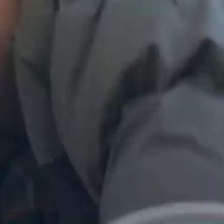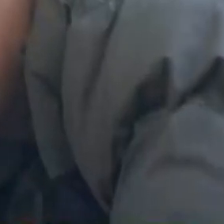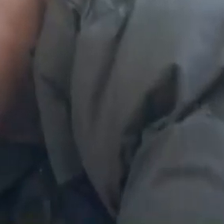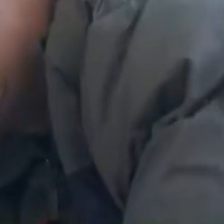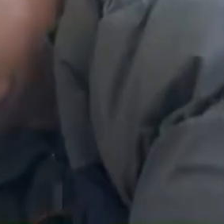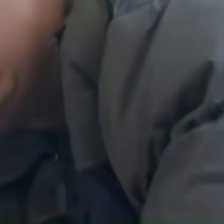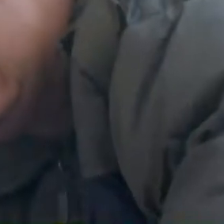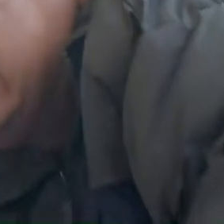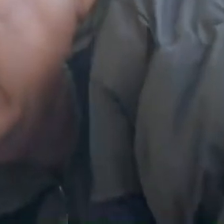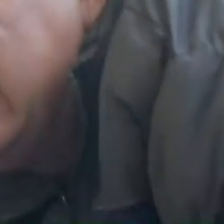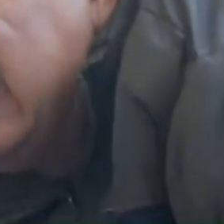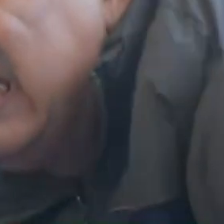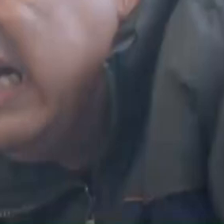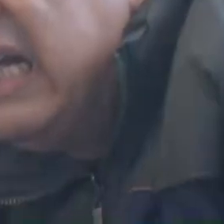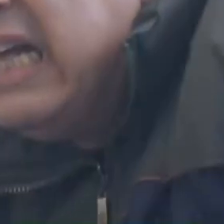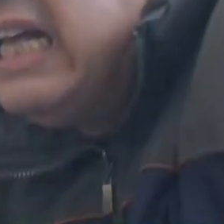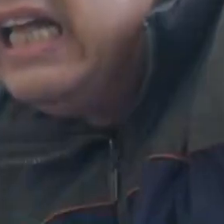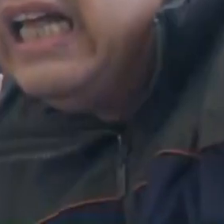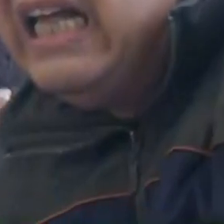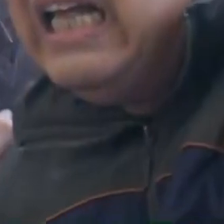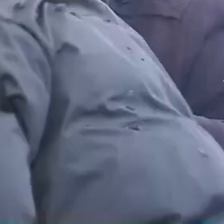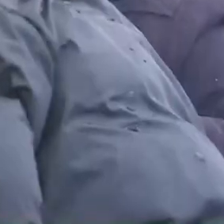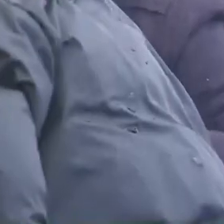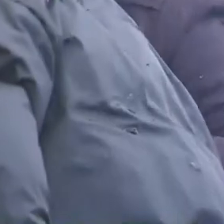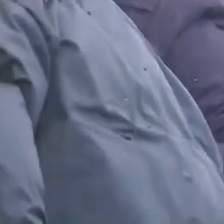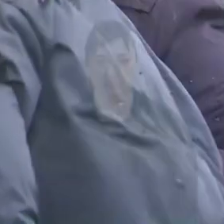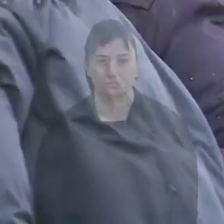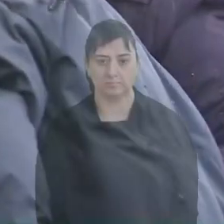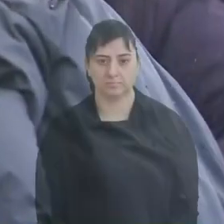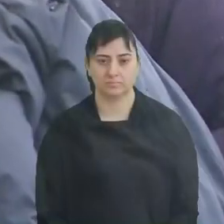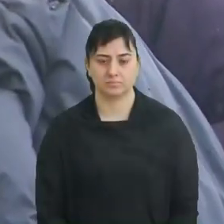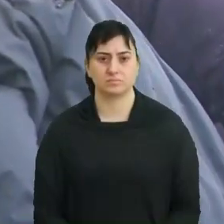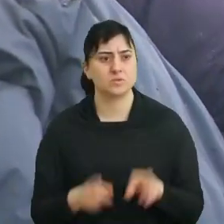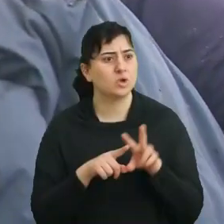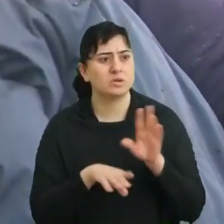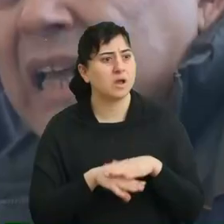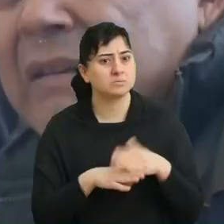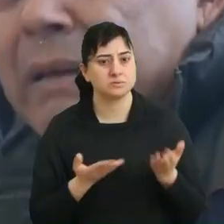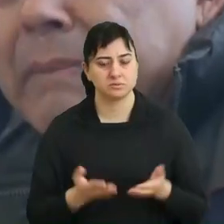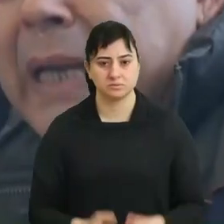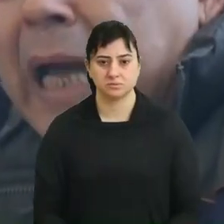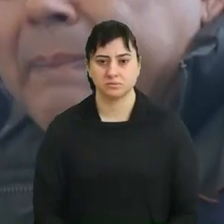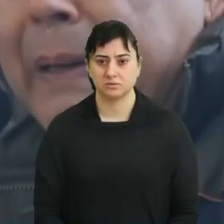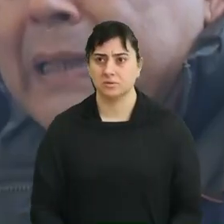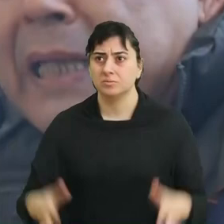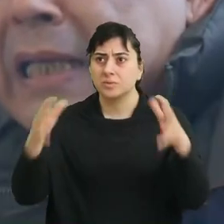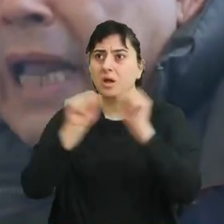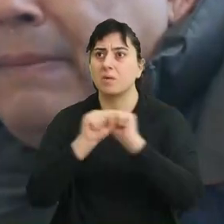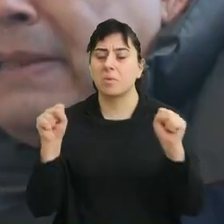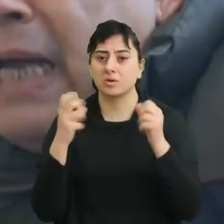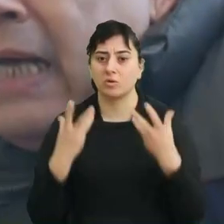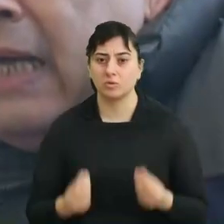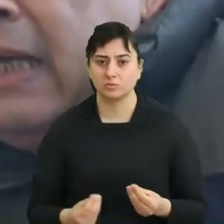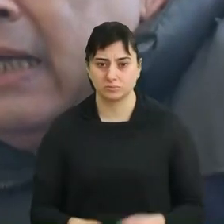açmış. Şükrü ile Nurhan'ın yüzünde aynı afallamış ifade. Nurhan ne yaptın? Binayı patlattı,